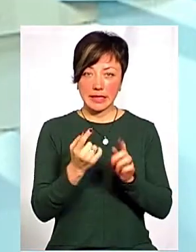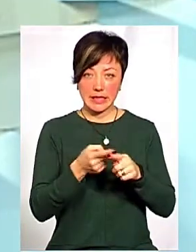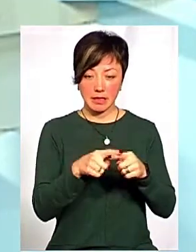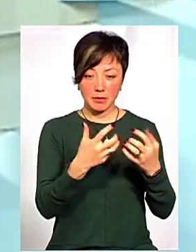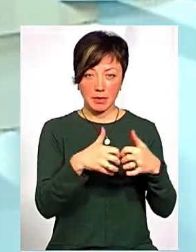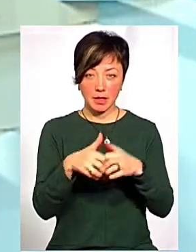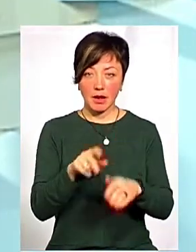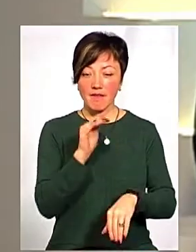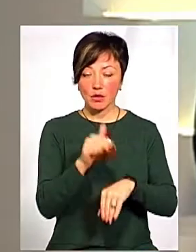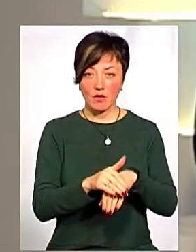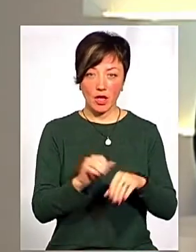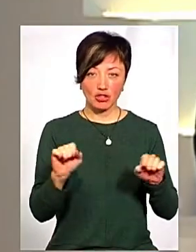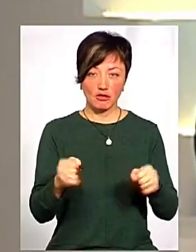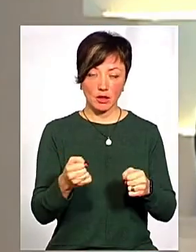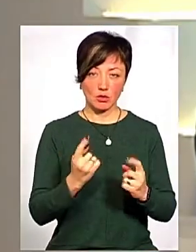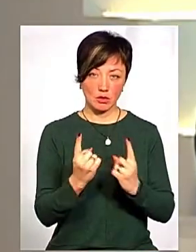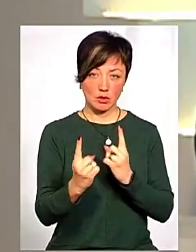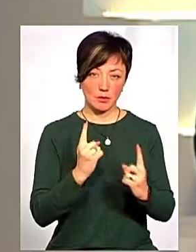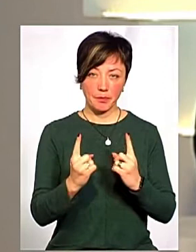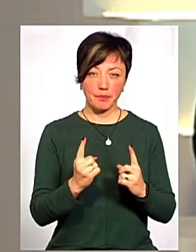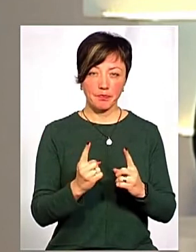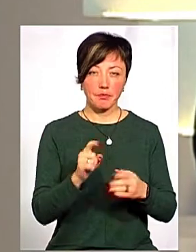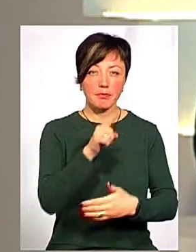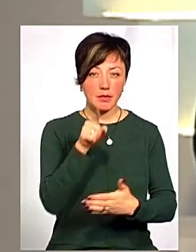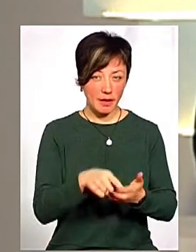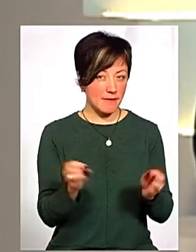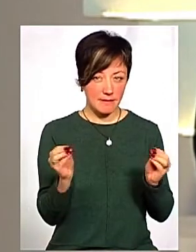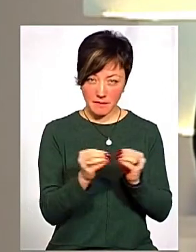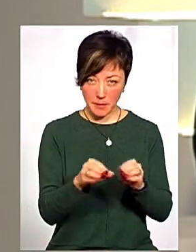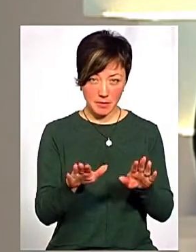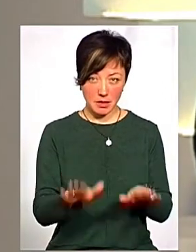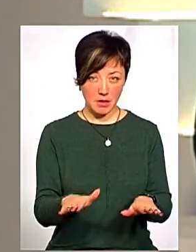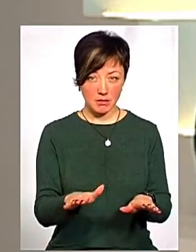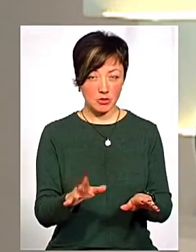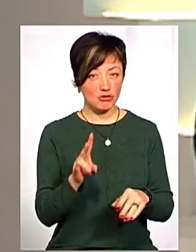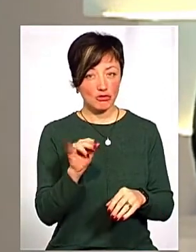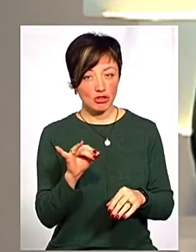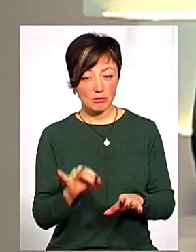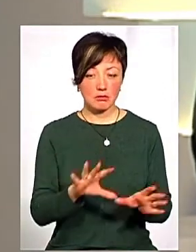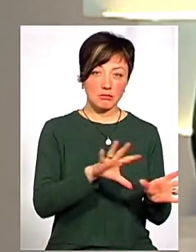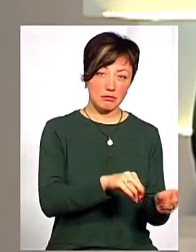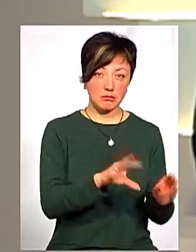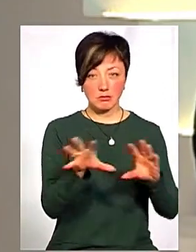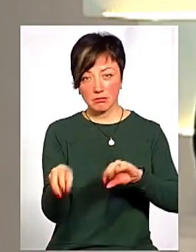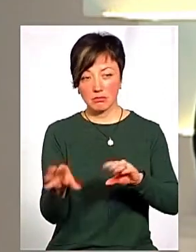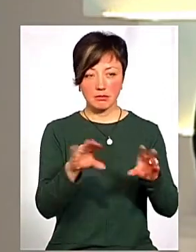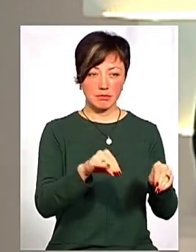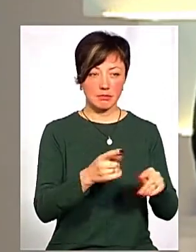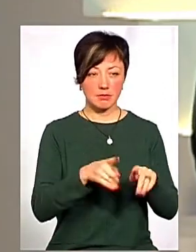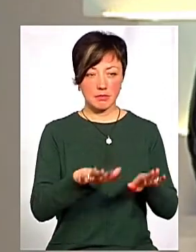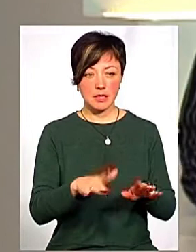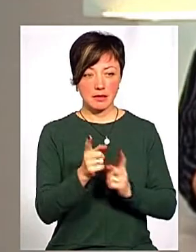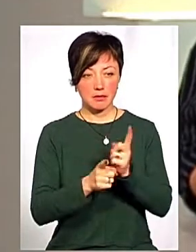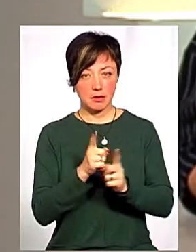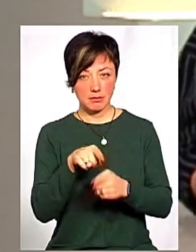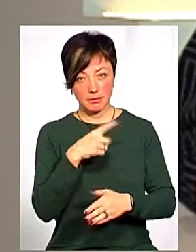даних порушень. А от це постійно ті ж самі місця? Чи мігрують патрульні із трукамами